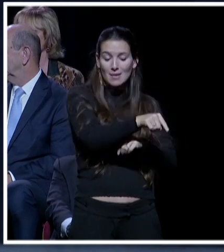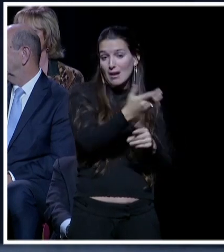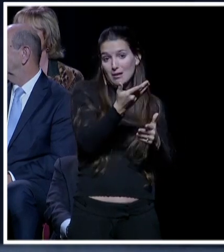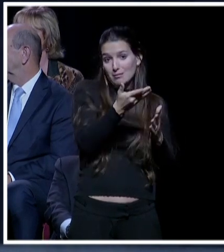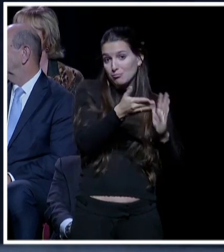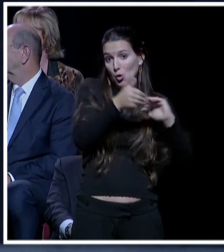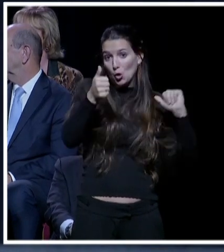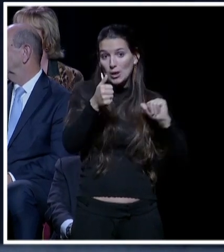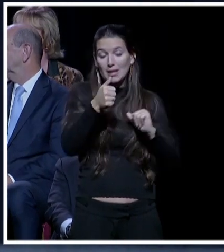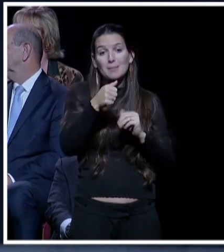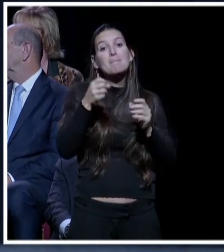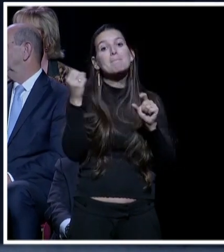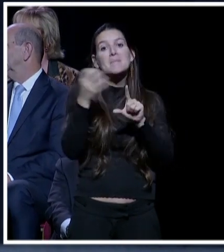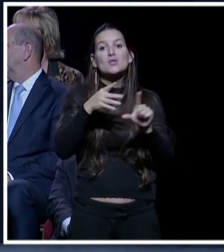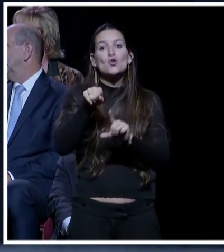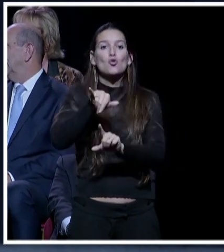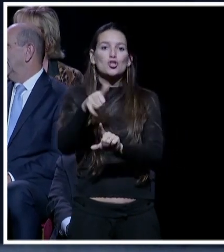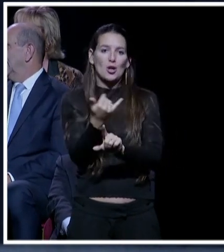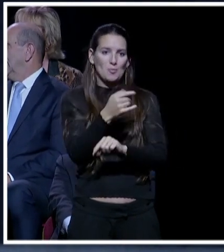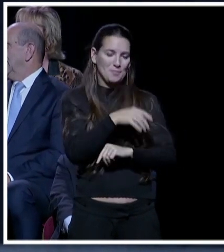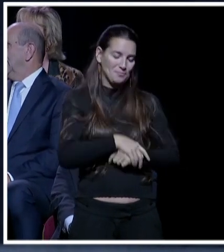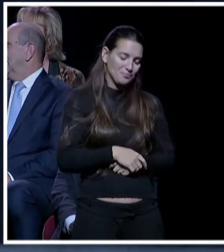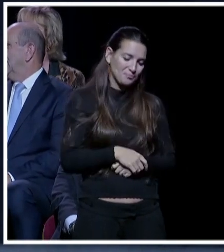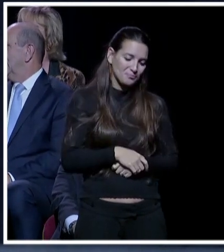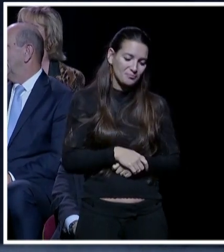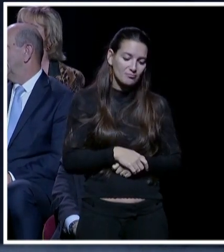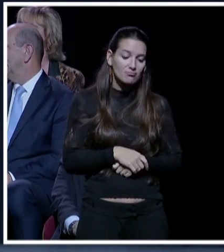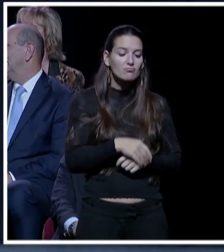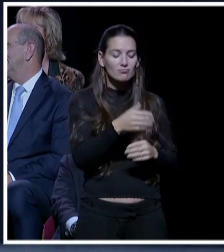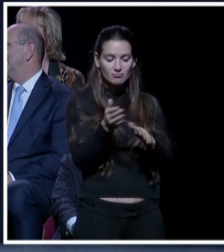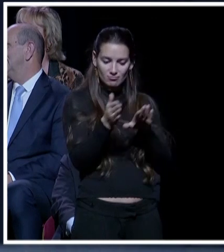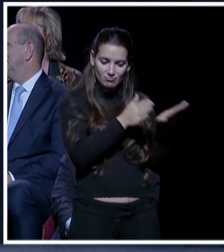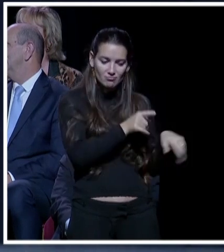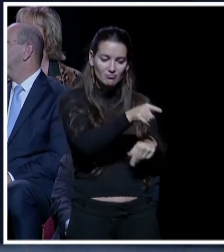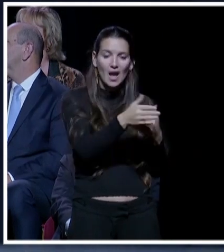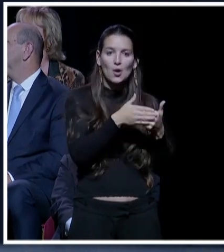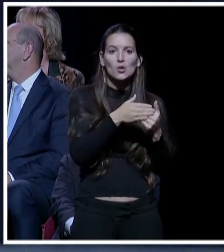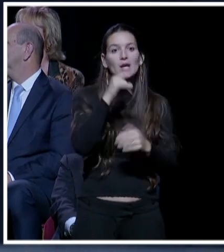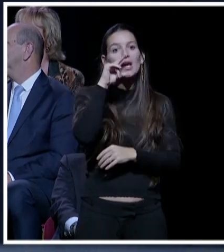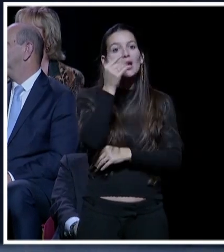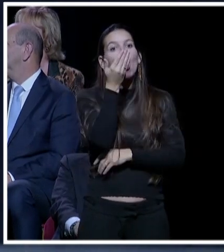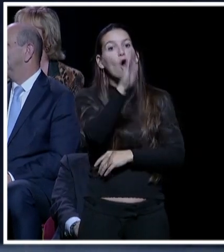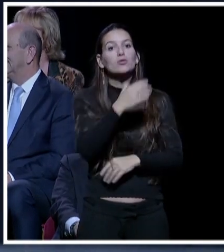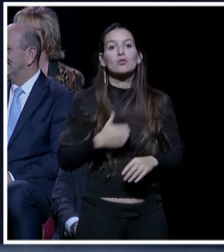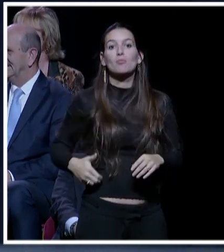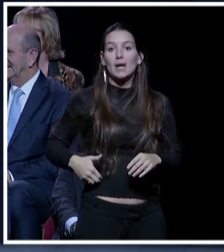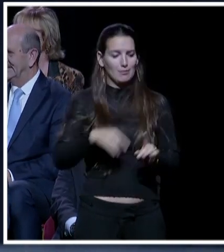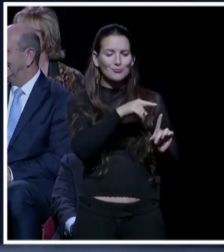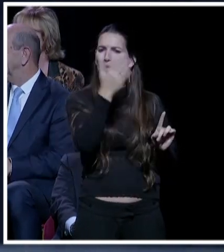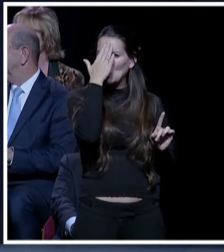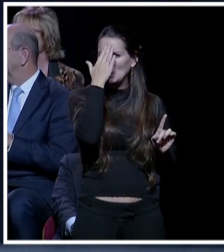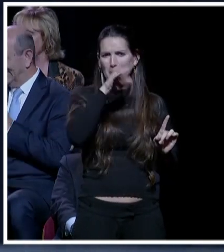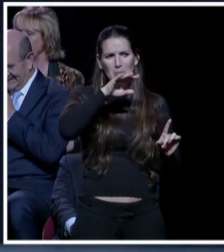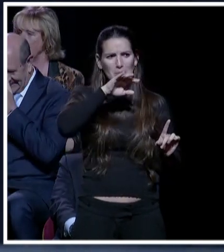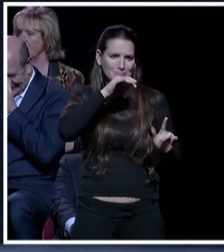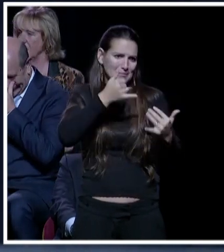donc transmet-lui nos amitiés. Un autre maire à ses côtés, donc, qui connaît parfaitement cette salle de la Palestre,